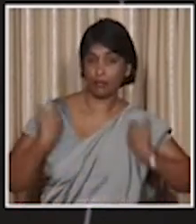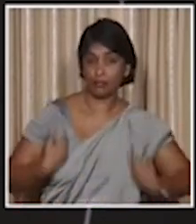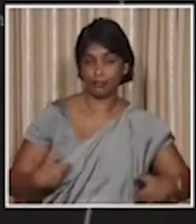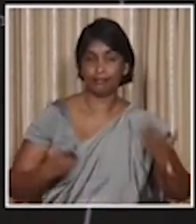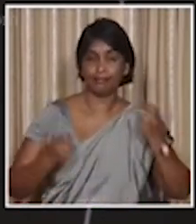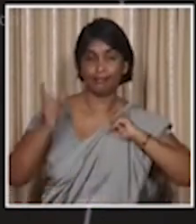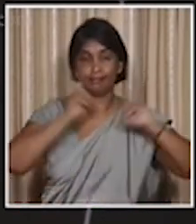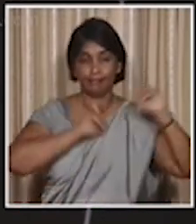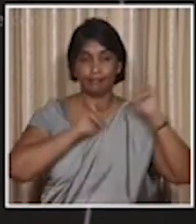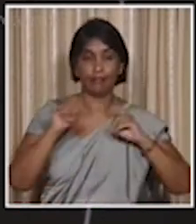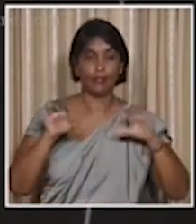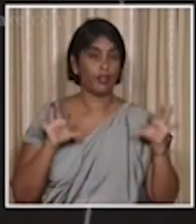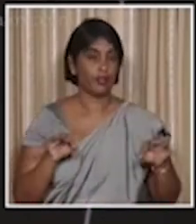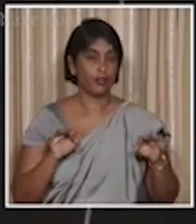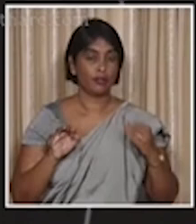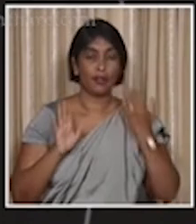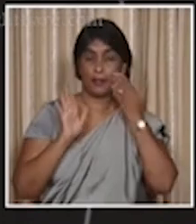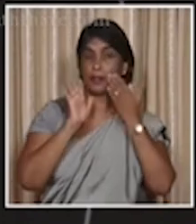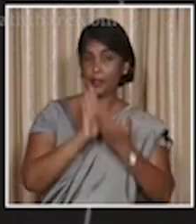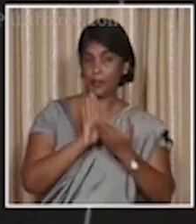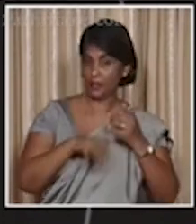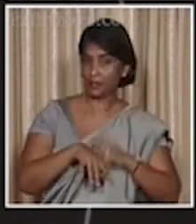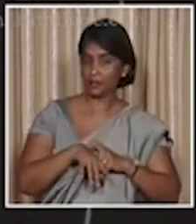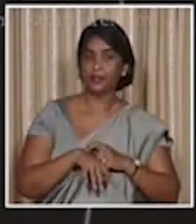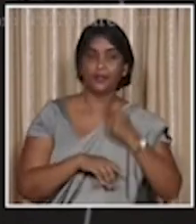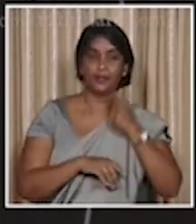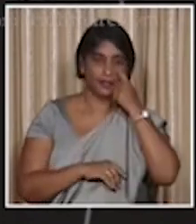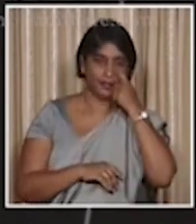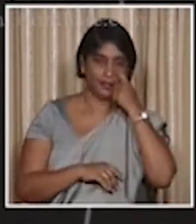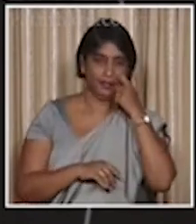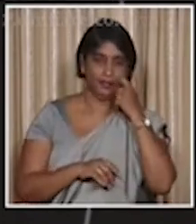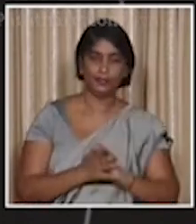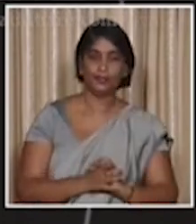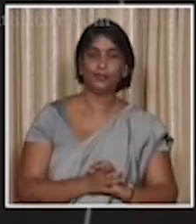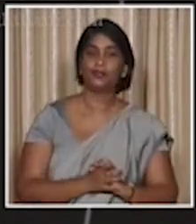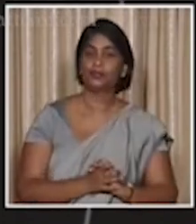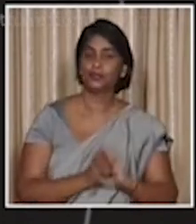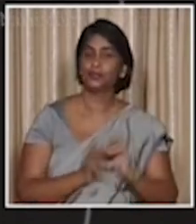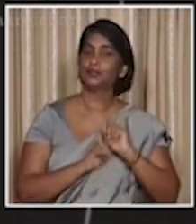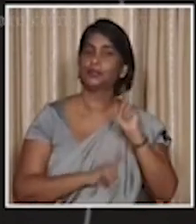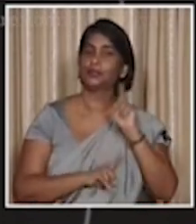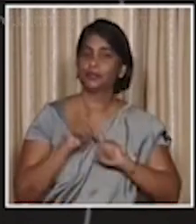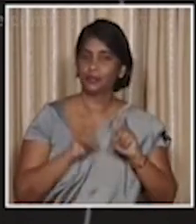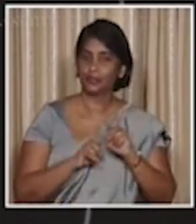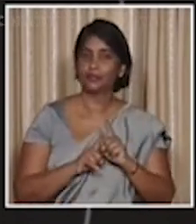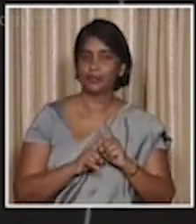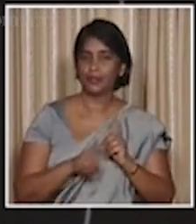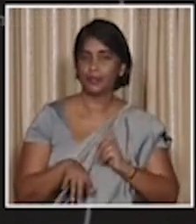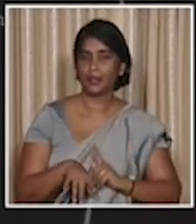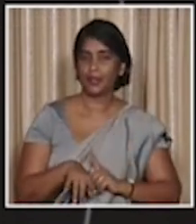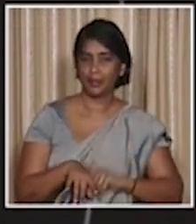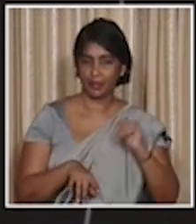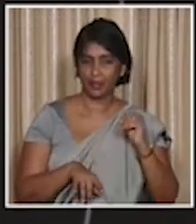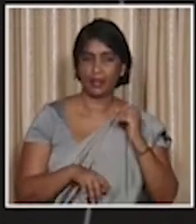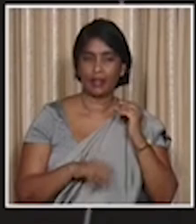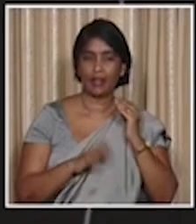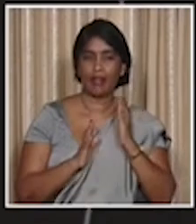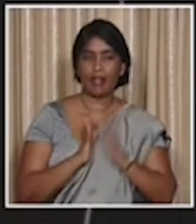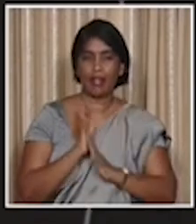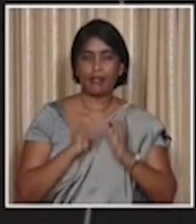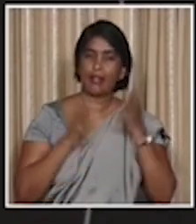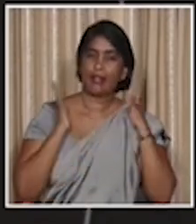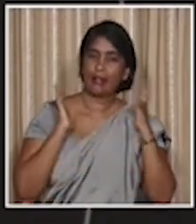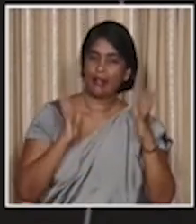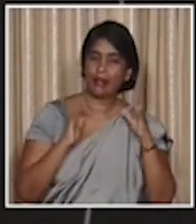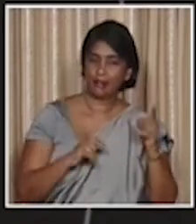කායිකවත් මේක රඟපෑමකින් පෙන්නපු වෙලාවෙත් අපේ පාර්ලිමේන්තු හරි මවාසනාවට මන්ත්‍රීතුමියක් ඒකට